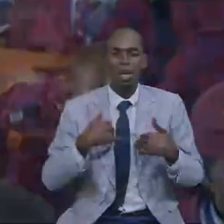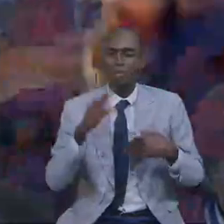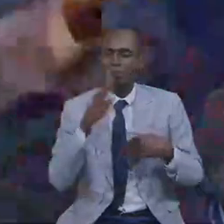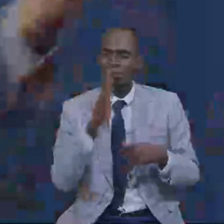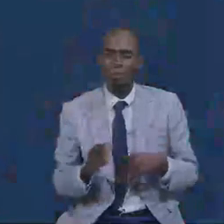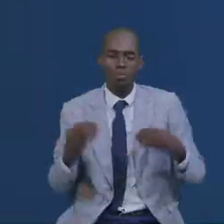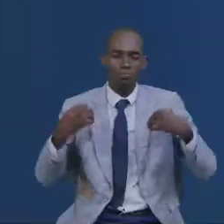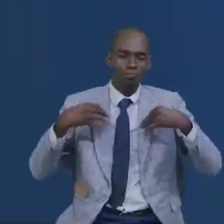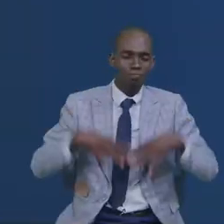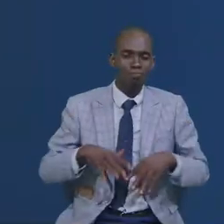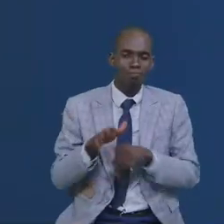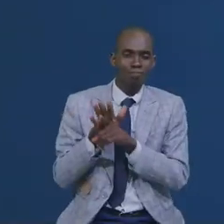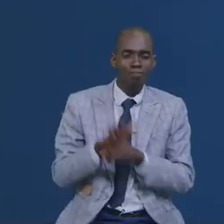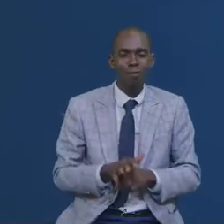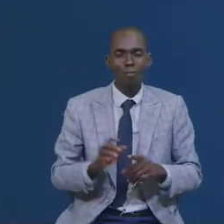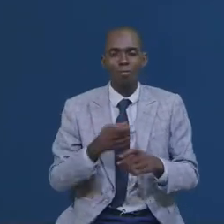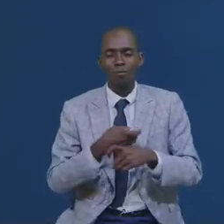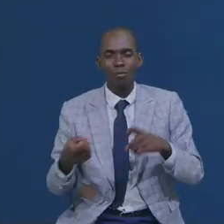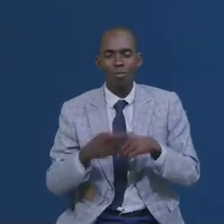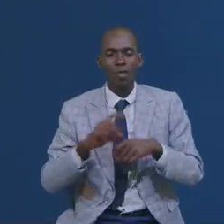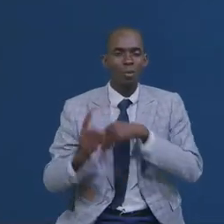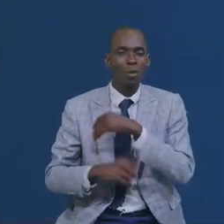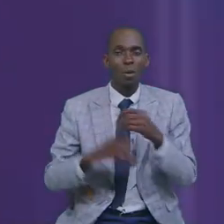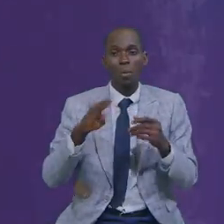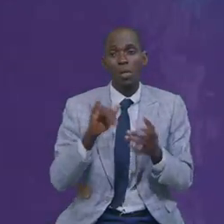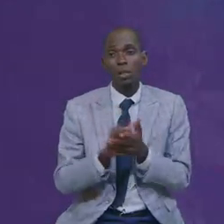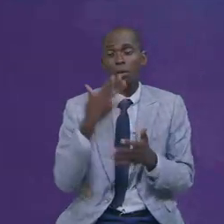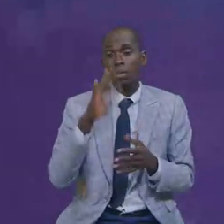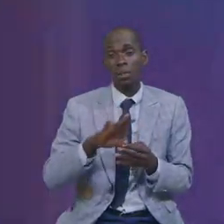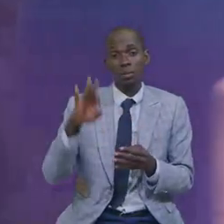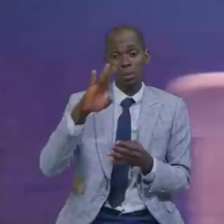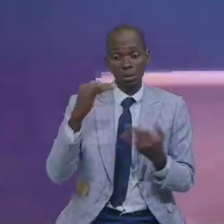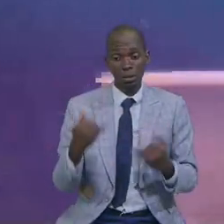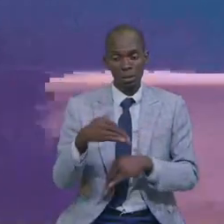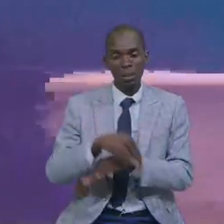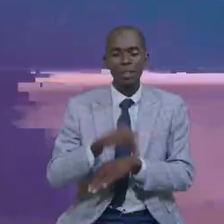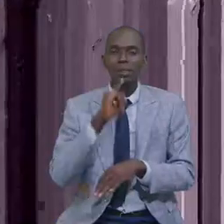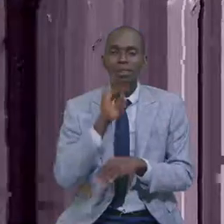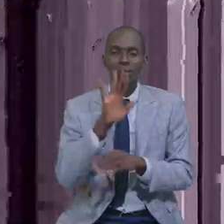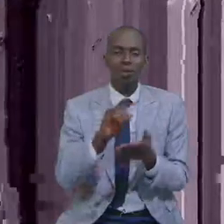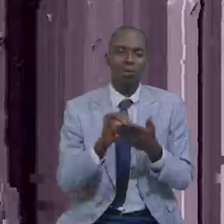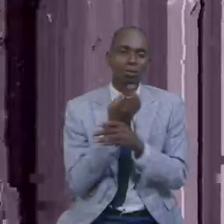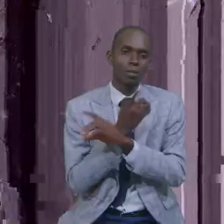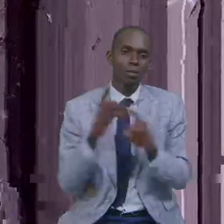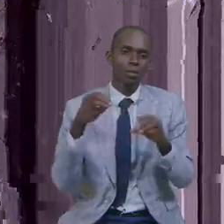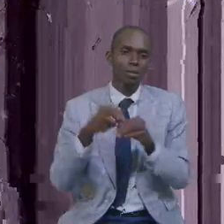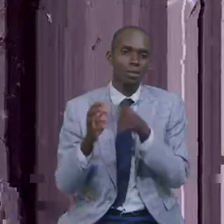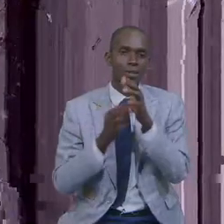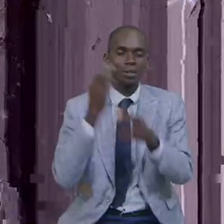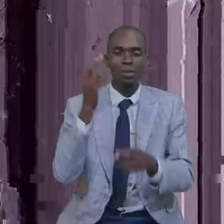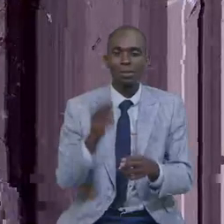par les mauvaises esprits ou toi-même ce soir c'est la soirée de délivrant de ta vie au nom de Jésus